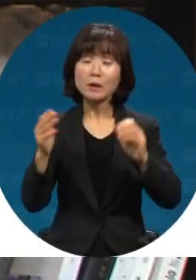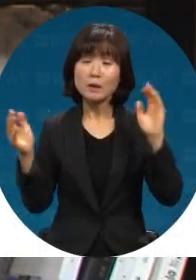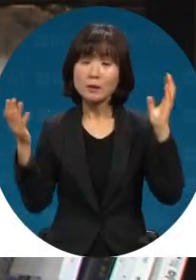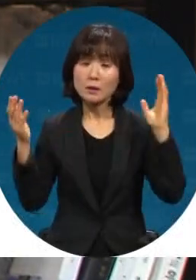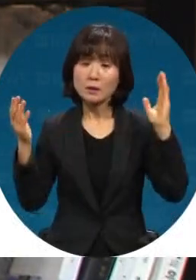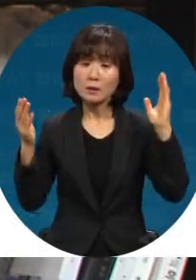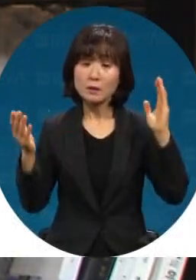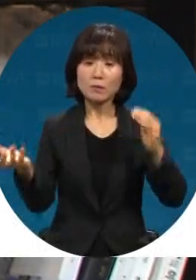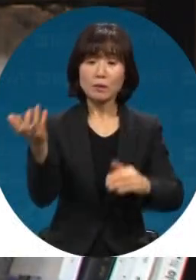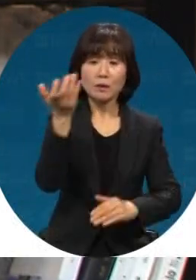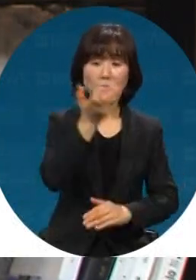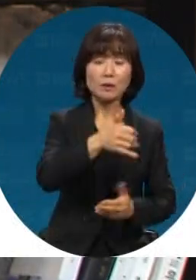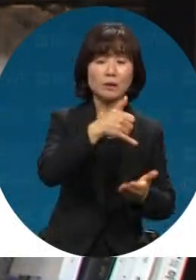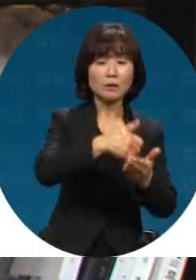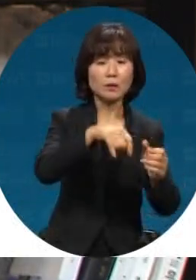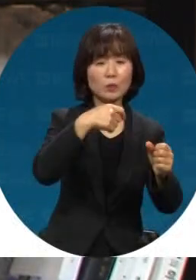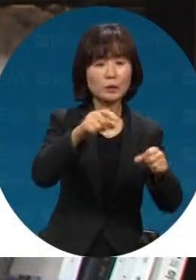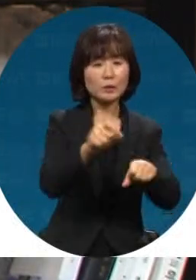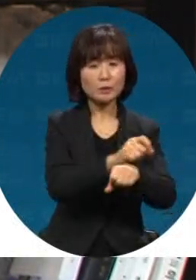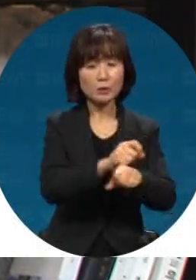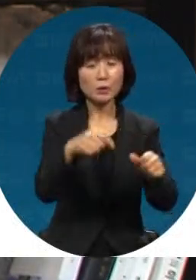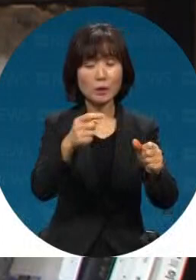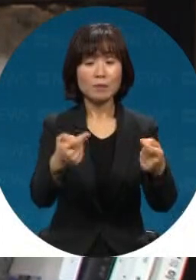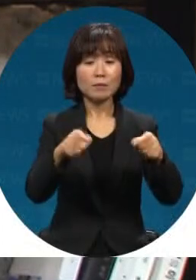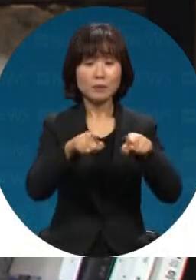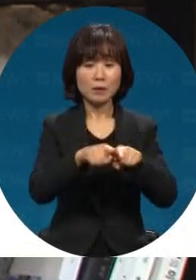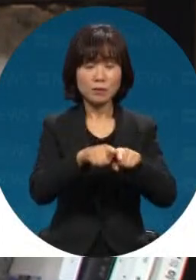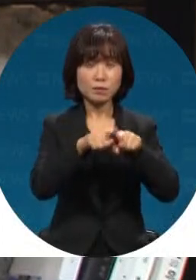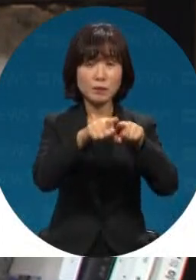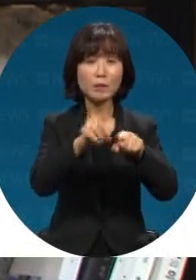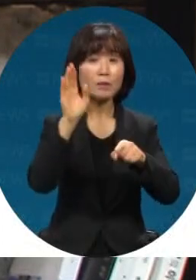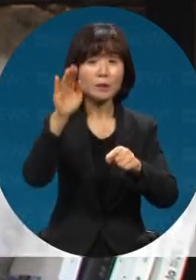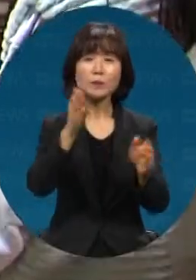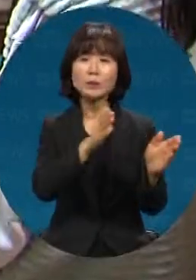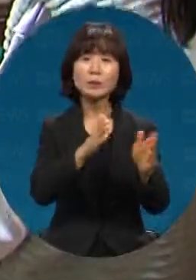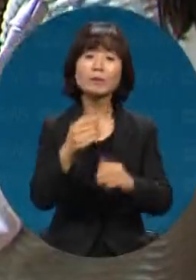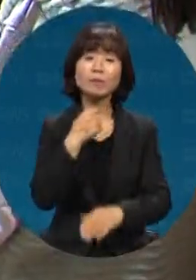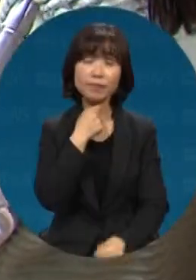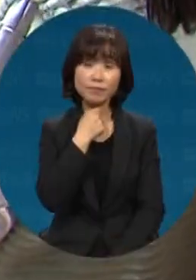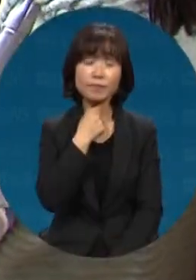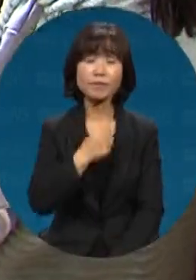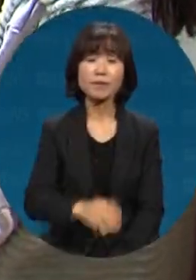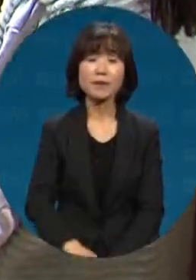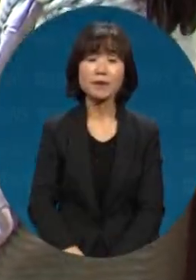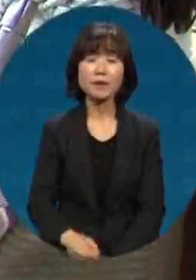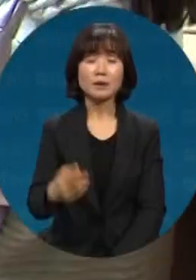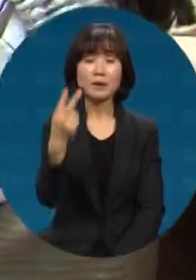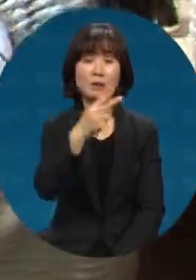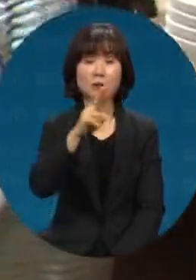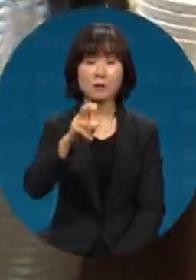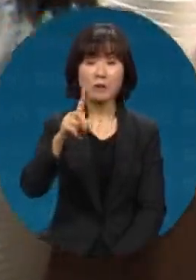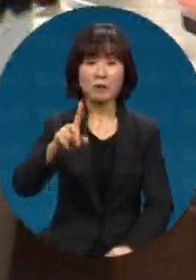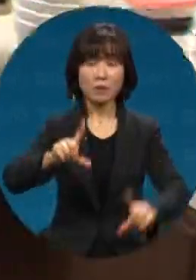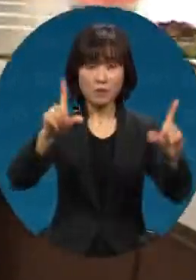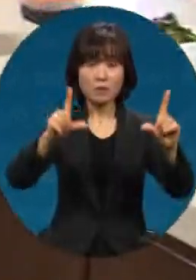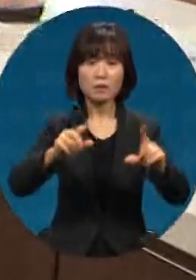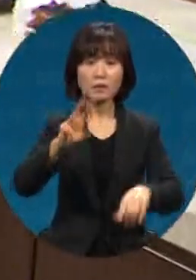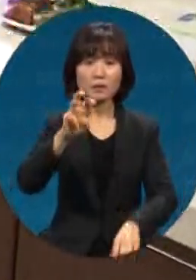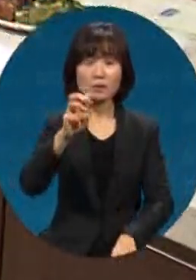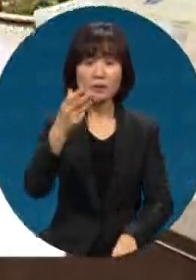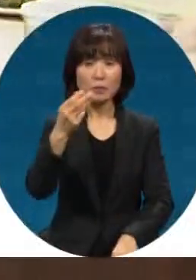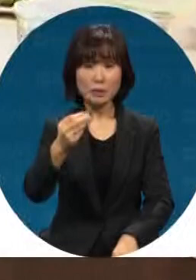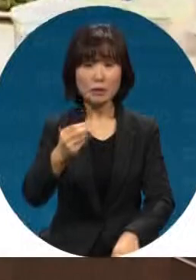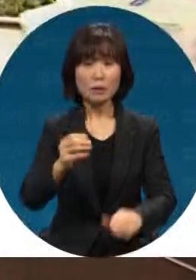있는 교육을 함께 하면서 미래를 준비했으면 좋겠다 생각했구요 지난 2021년 37만